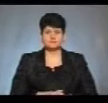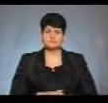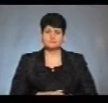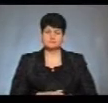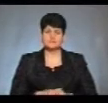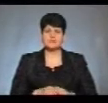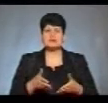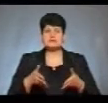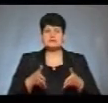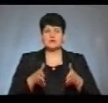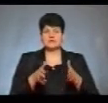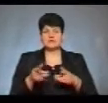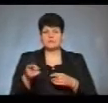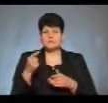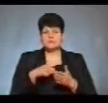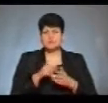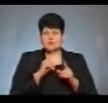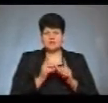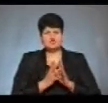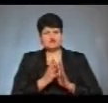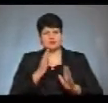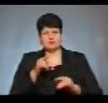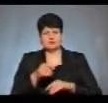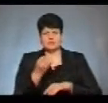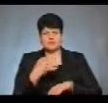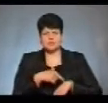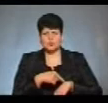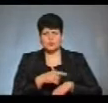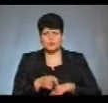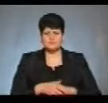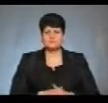Це хол Тернопільської міської ради. Така черга тут о 15-й годині.